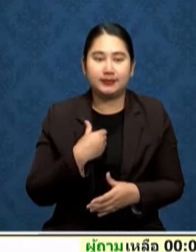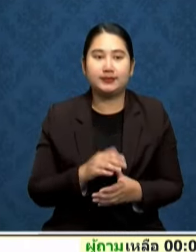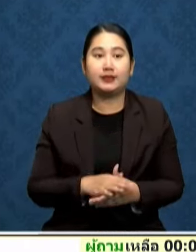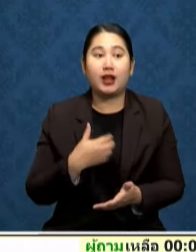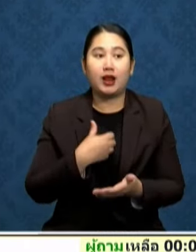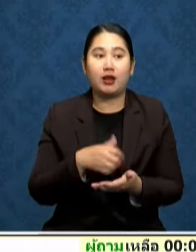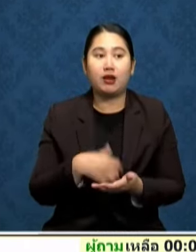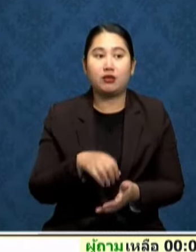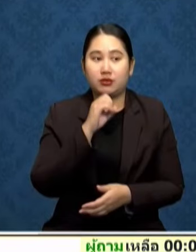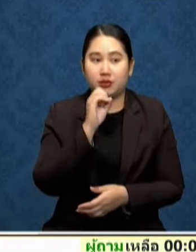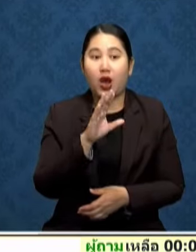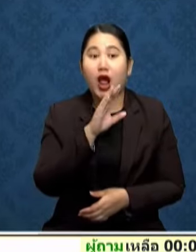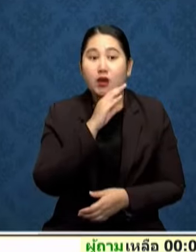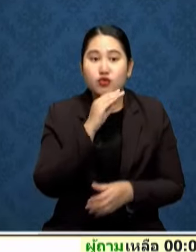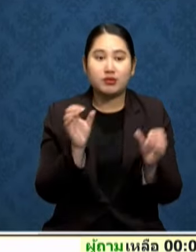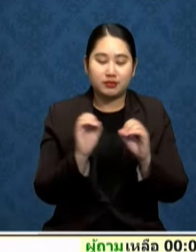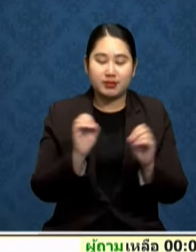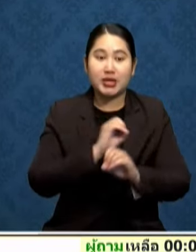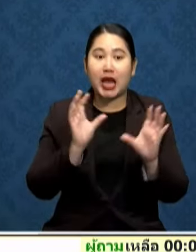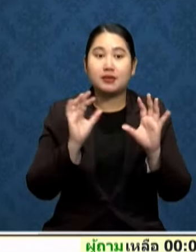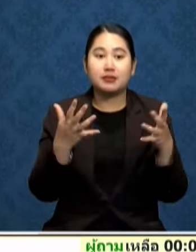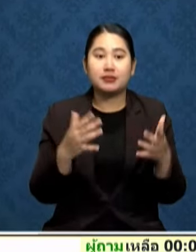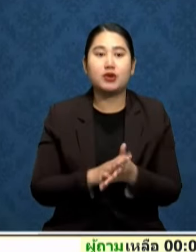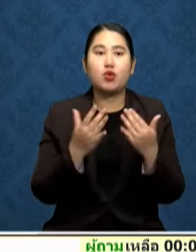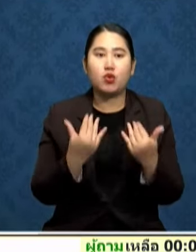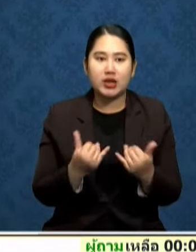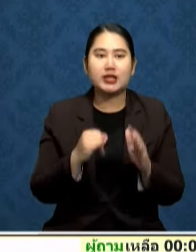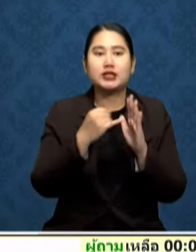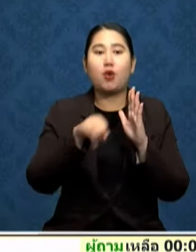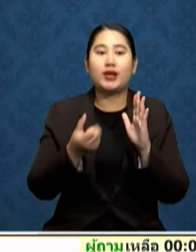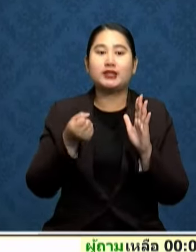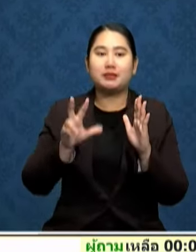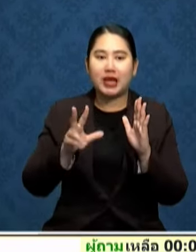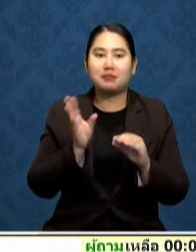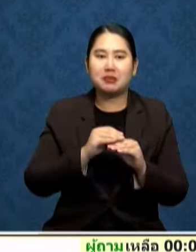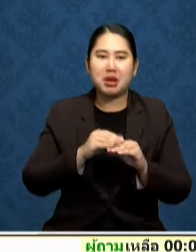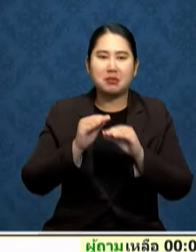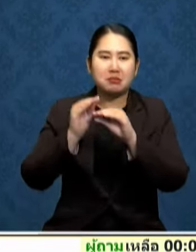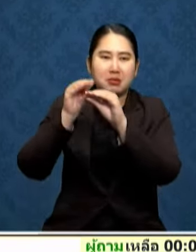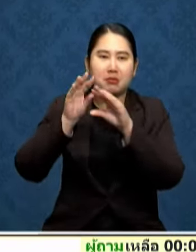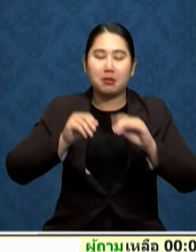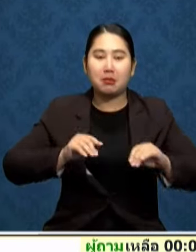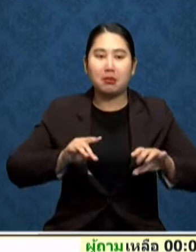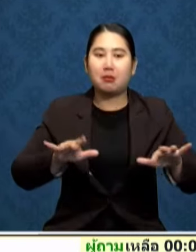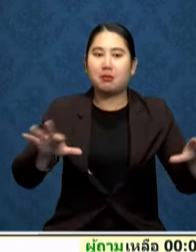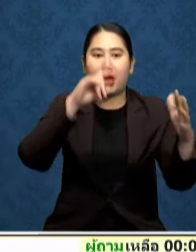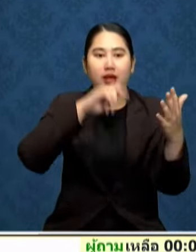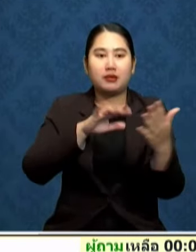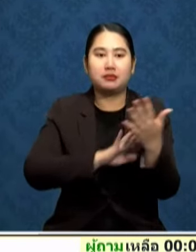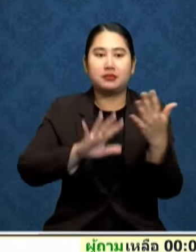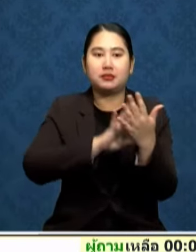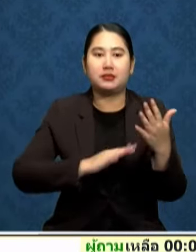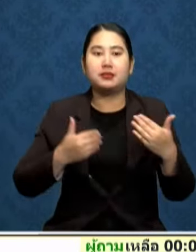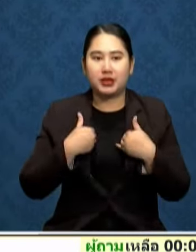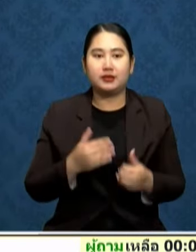มการันตีเลยว่าถ้าไม่มีความชัดเจนวันนี้13จังหวัดจะกลายเป็น15 20และกลายเป็นทั่วทุกพื้นที่